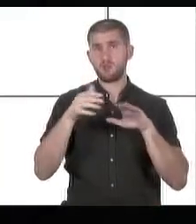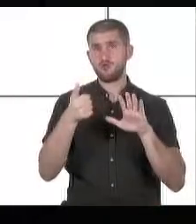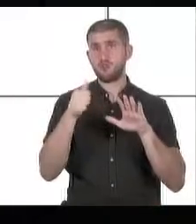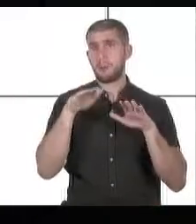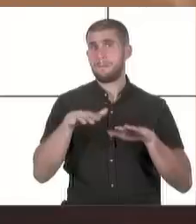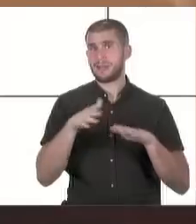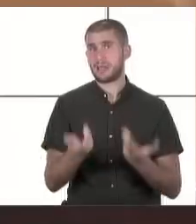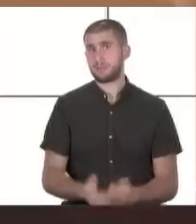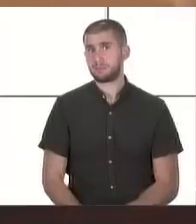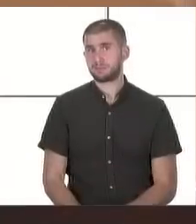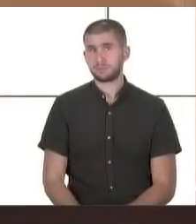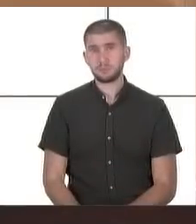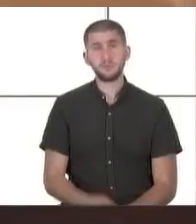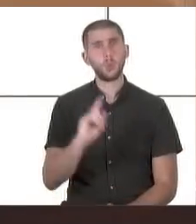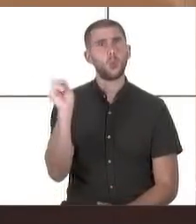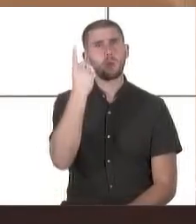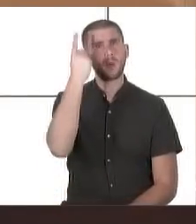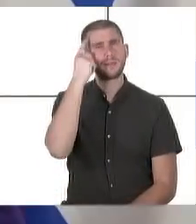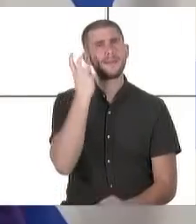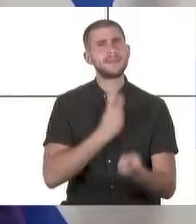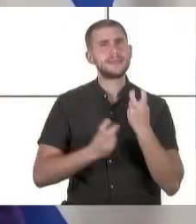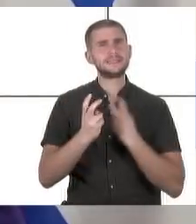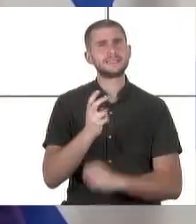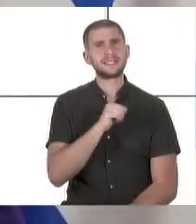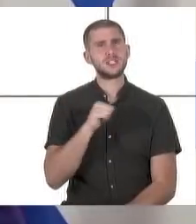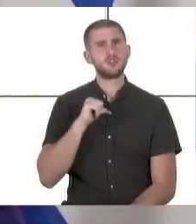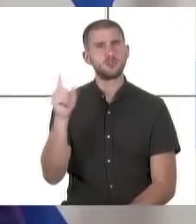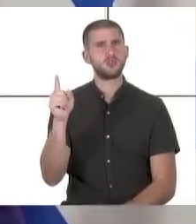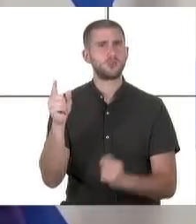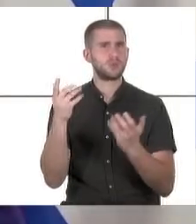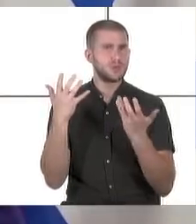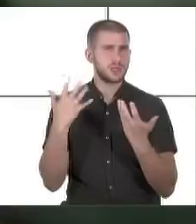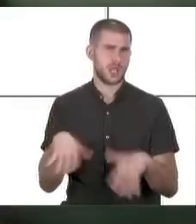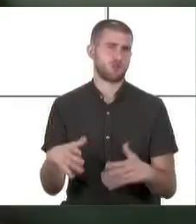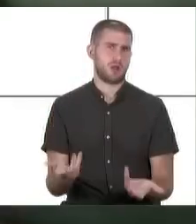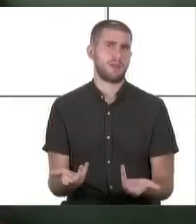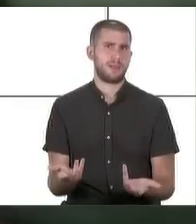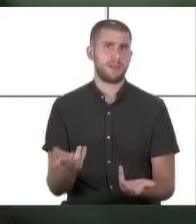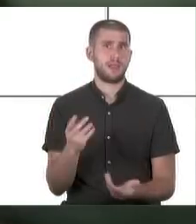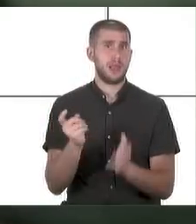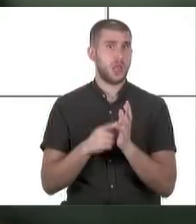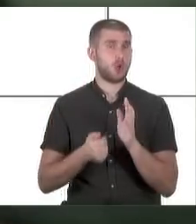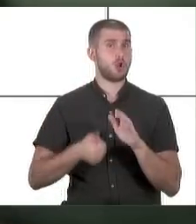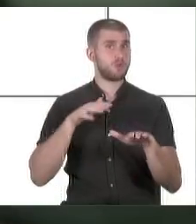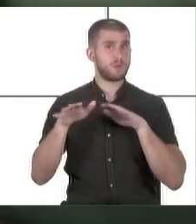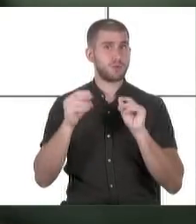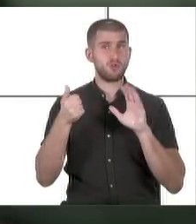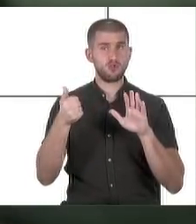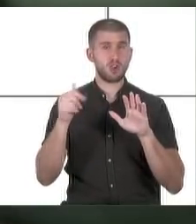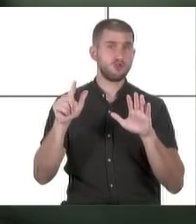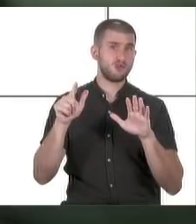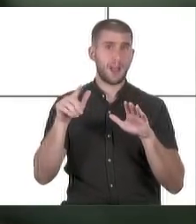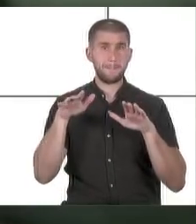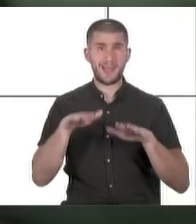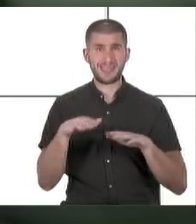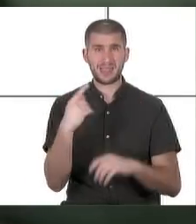6 מנדטים, וכולם יודעים שהניסיון האישי שלו כשל. לדרוש רשות ממשלה עם 6-7